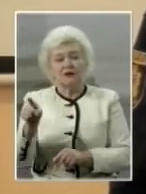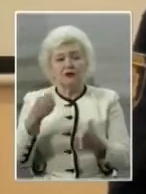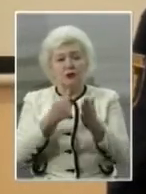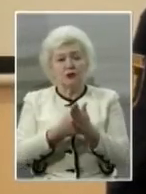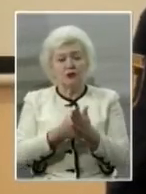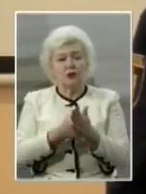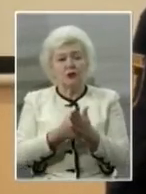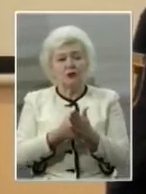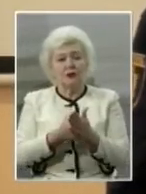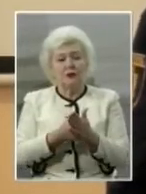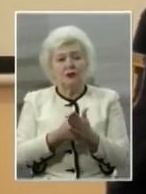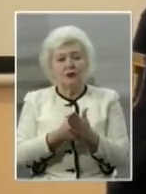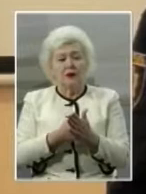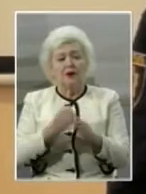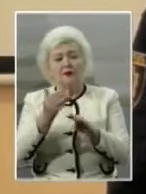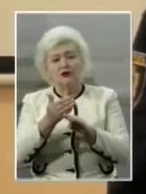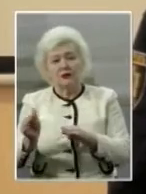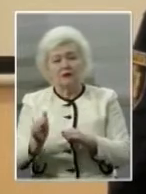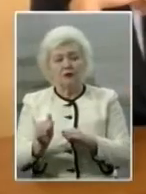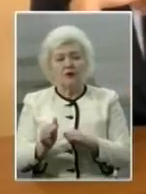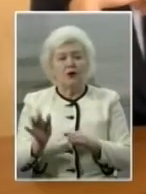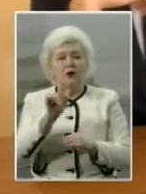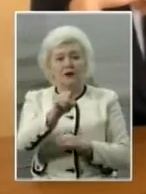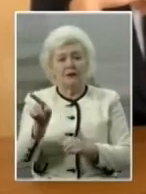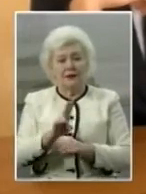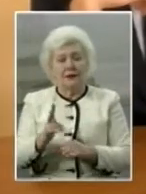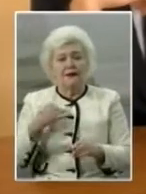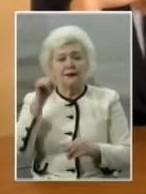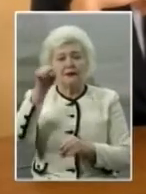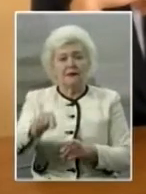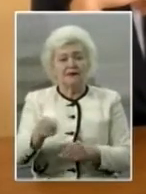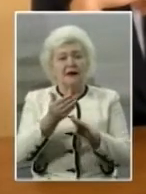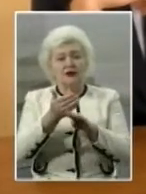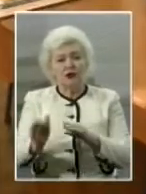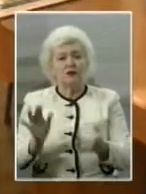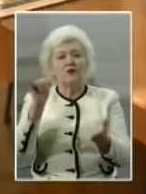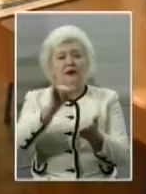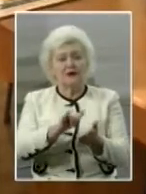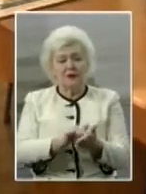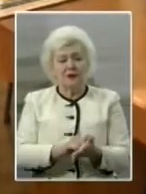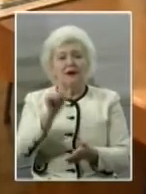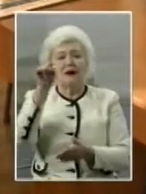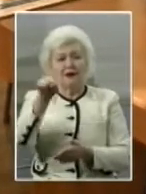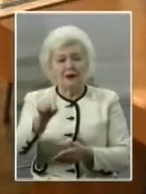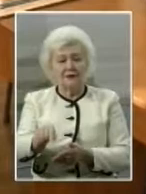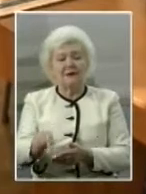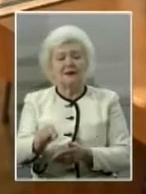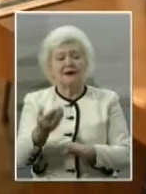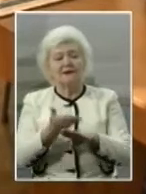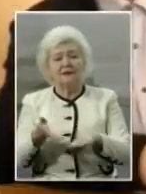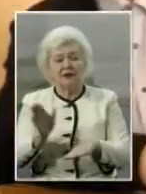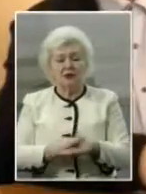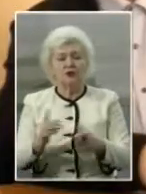яка? Частково кримінальна. Це частково кримінальна, це за тяжкі